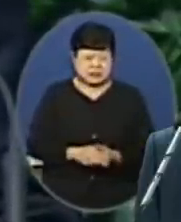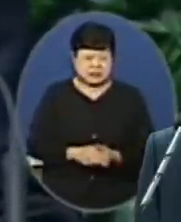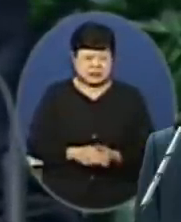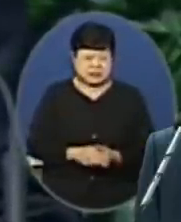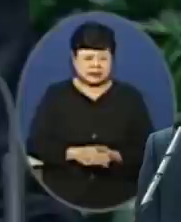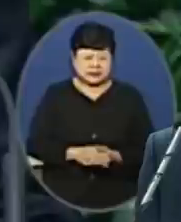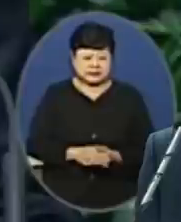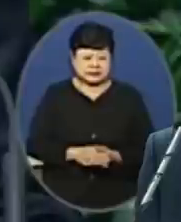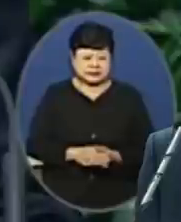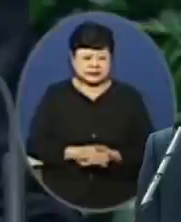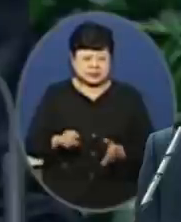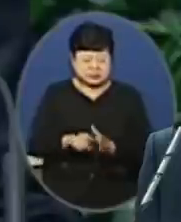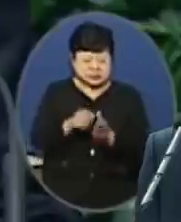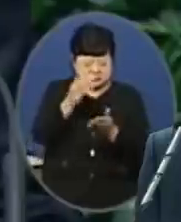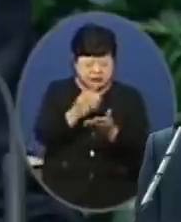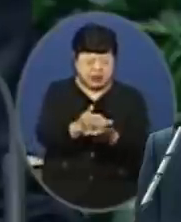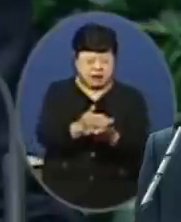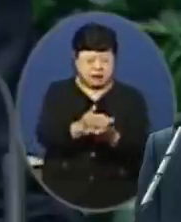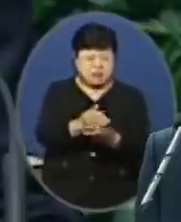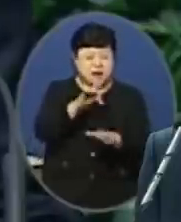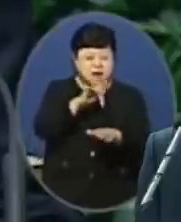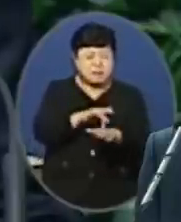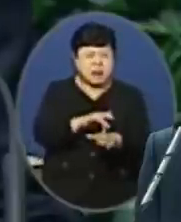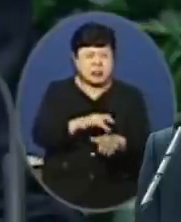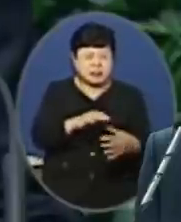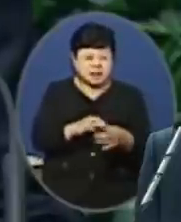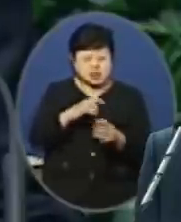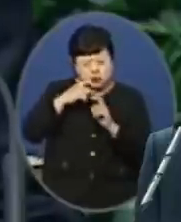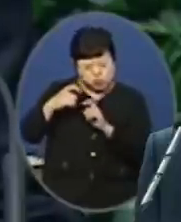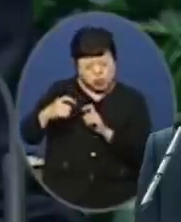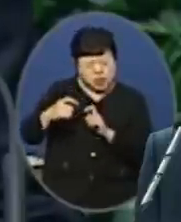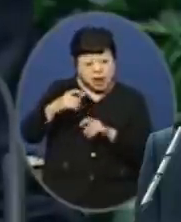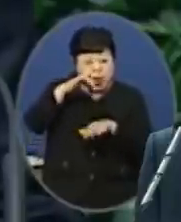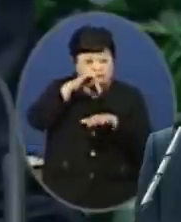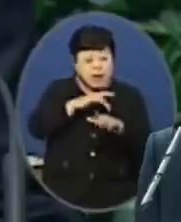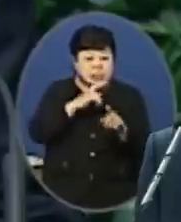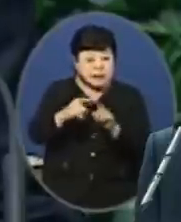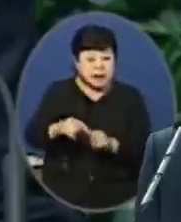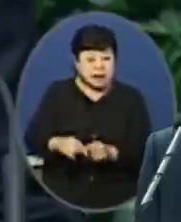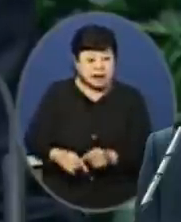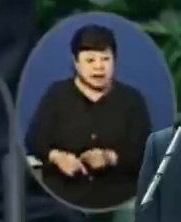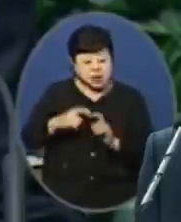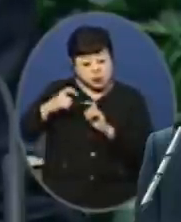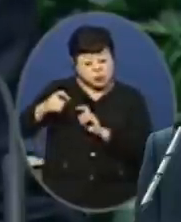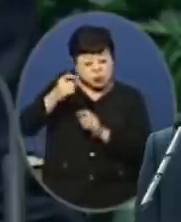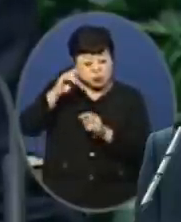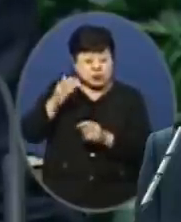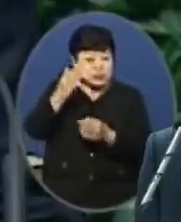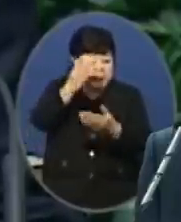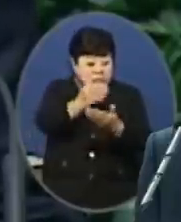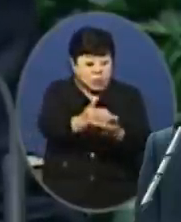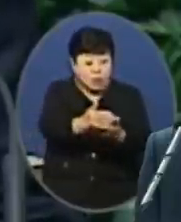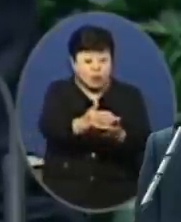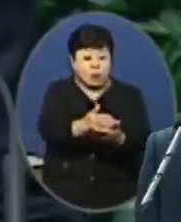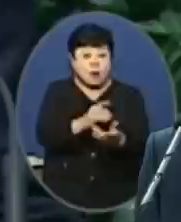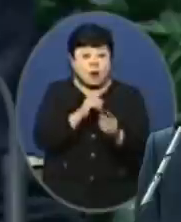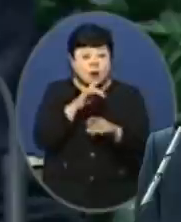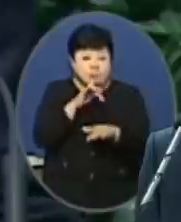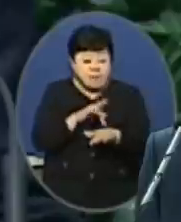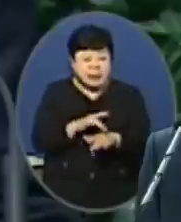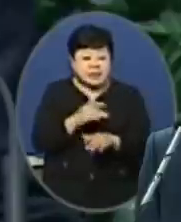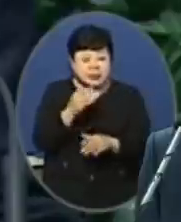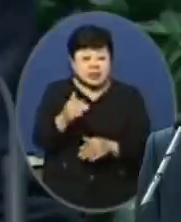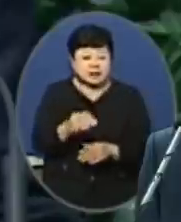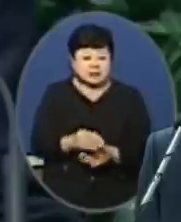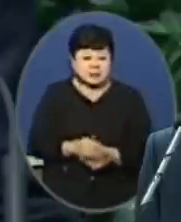쓸데없는 짓 하지 마라, 그렇게 마귀가 자꾸 꿰는데 마귀의 말에 유혹되지 마십시오. 마귀가